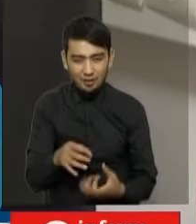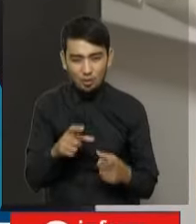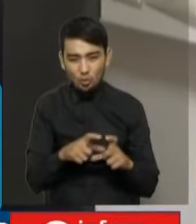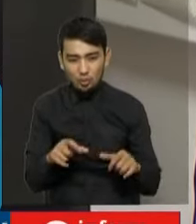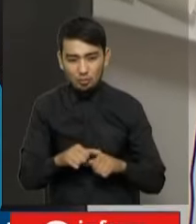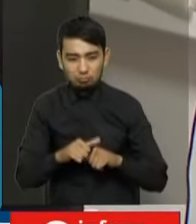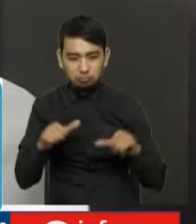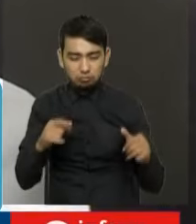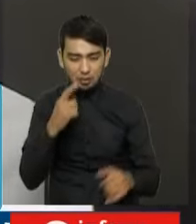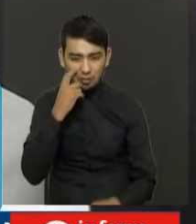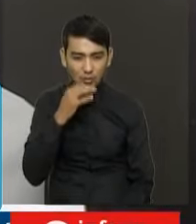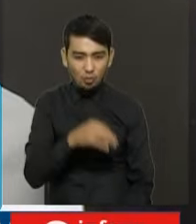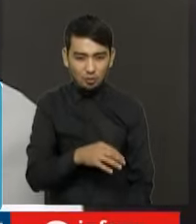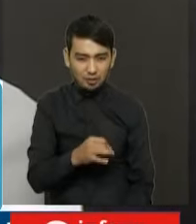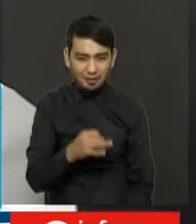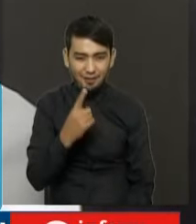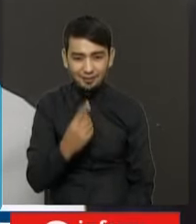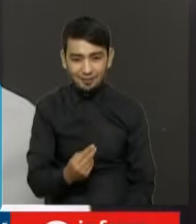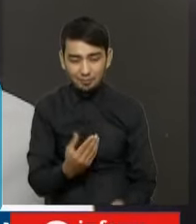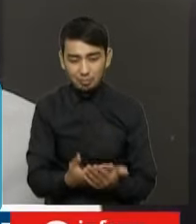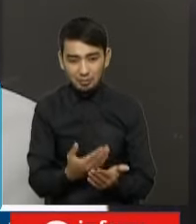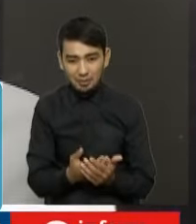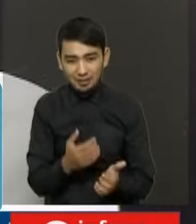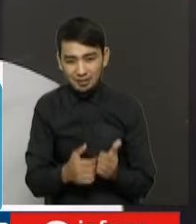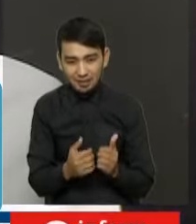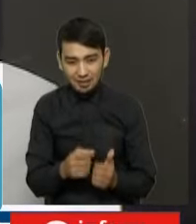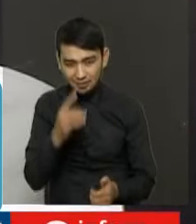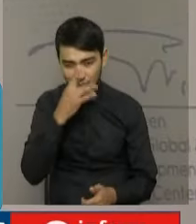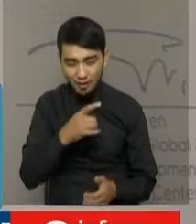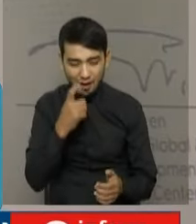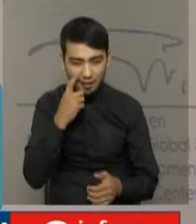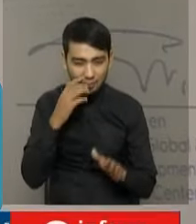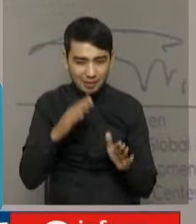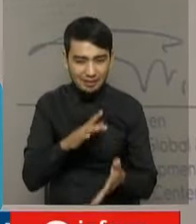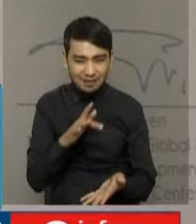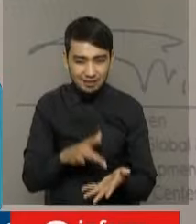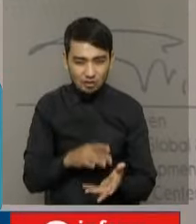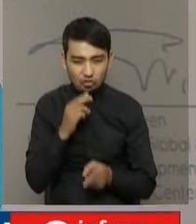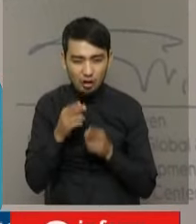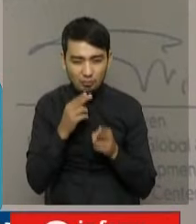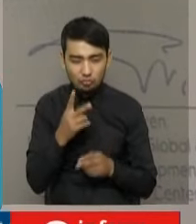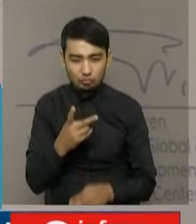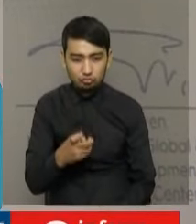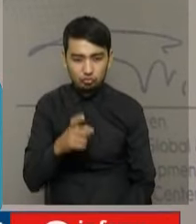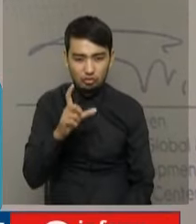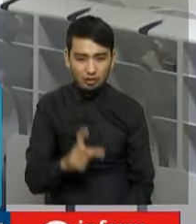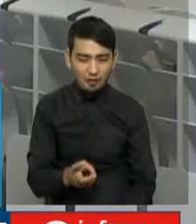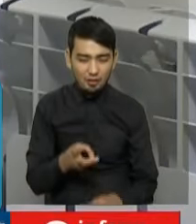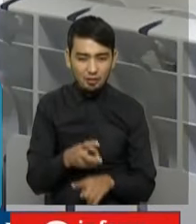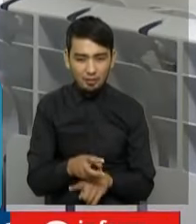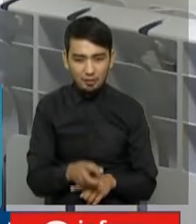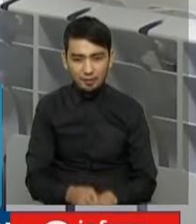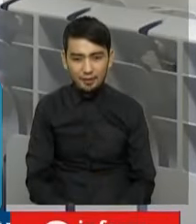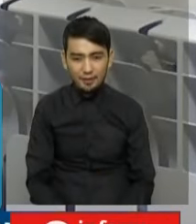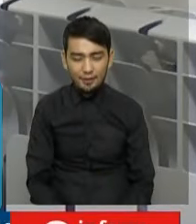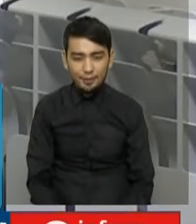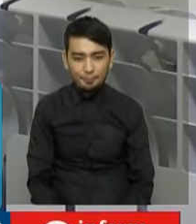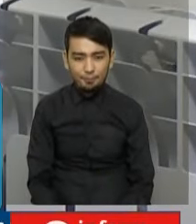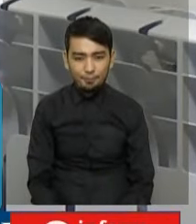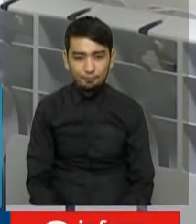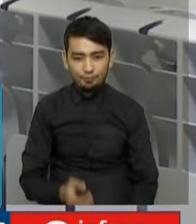страдающих аллергией. В среднем ежедневно к специалистам Республиканского аллергологического центра обращается около 200 человек. Действительно